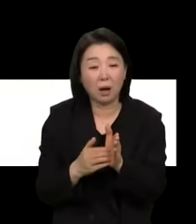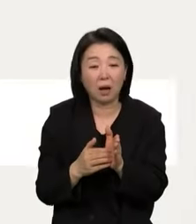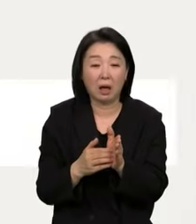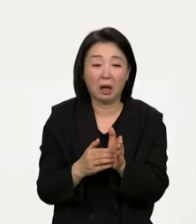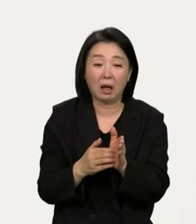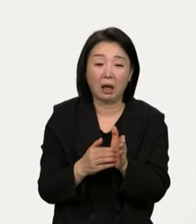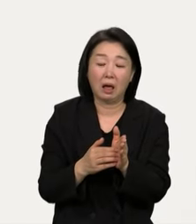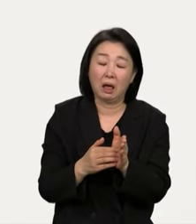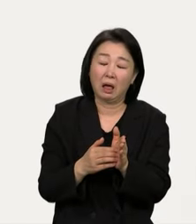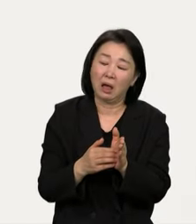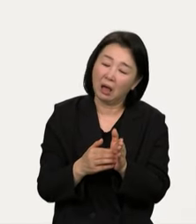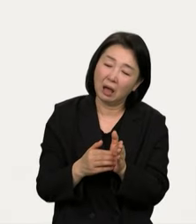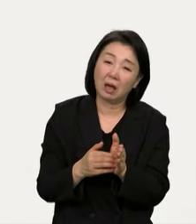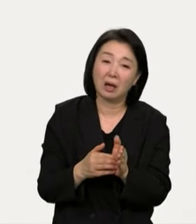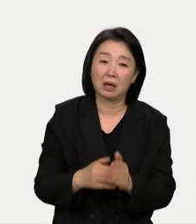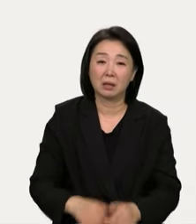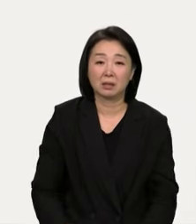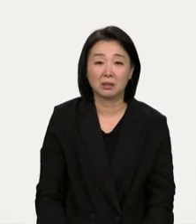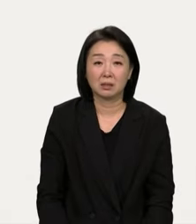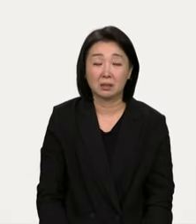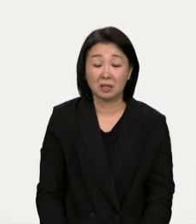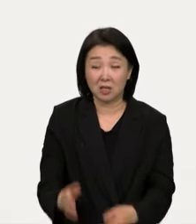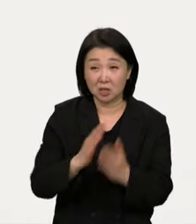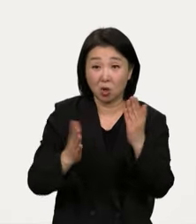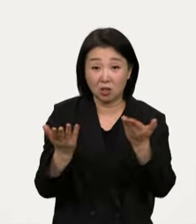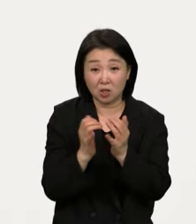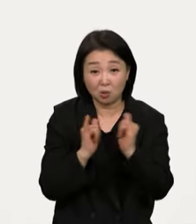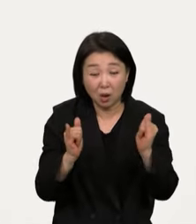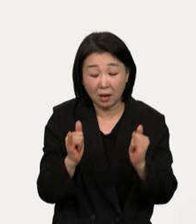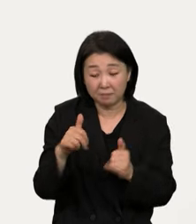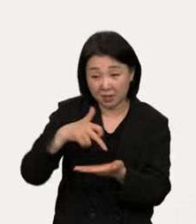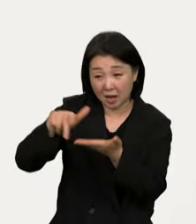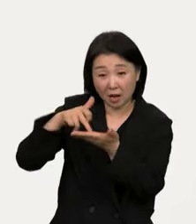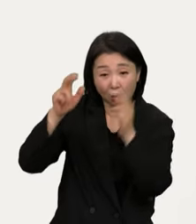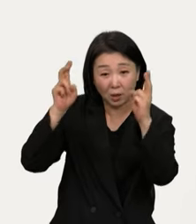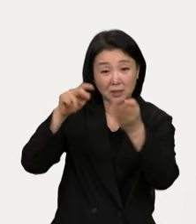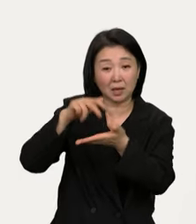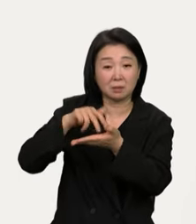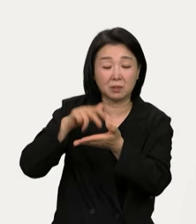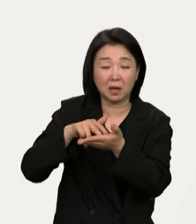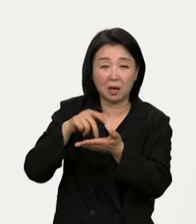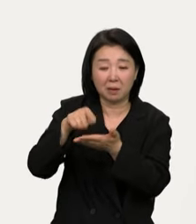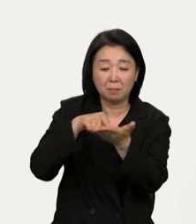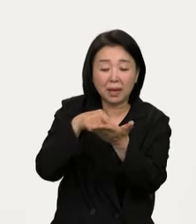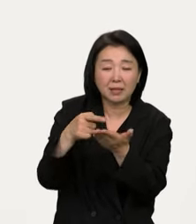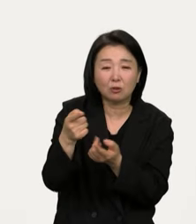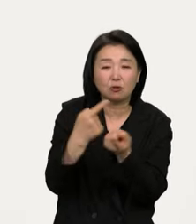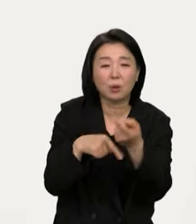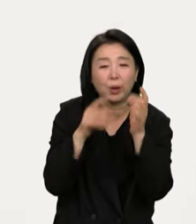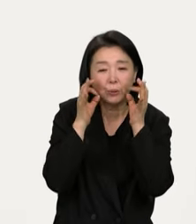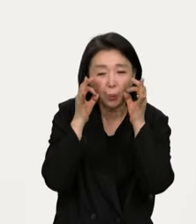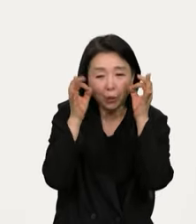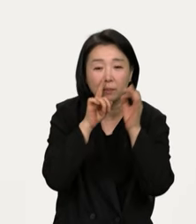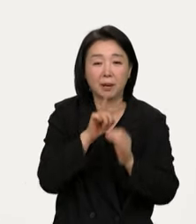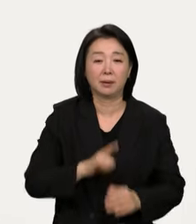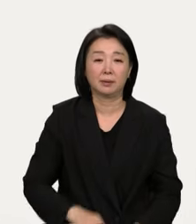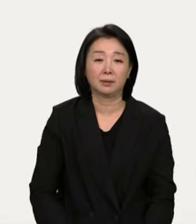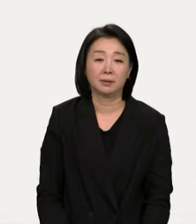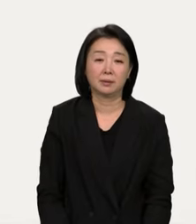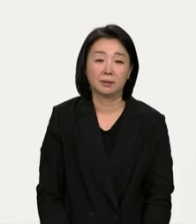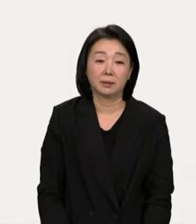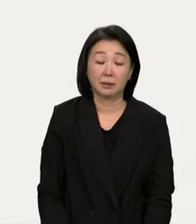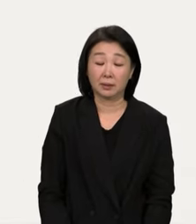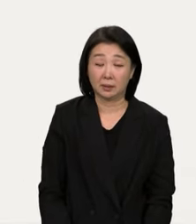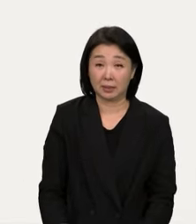돈짜장 배달기사가 정식 직원이 아니라던 카카오 모빌리티는 배상 중를 위해 노력중이라고 했습니다